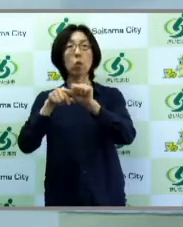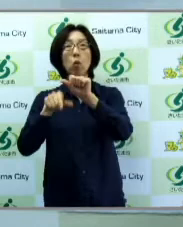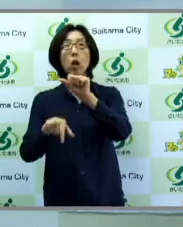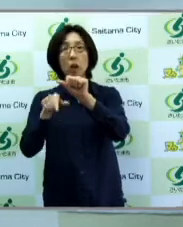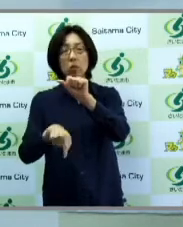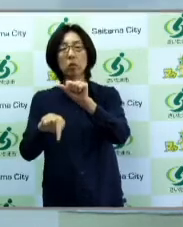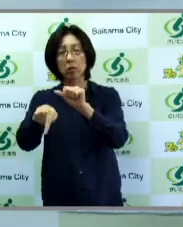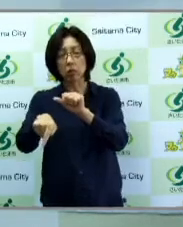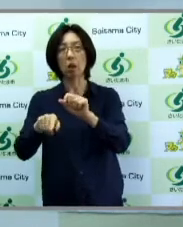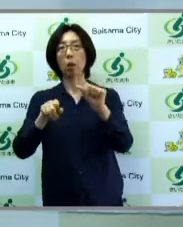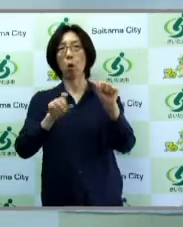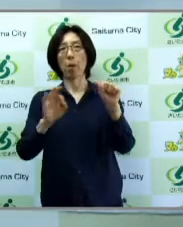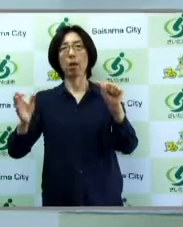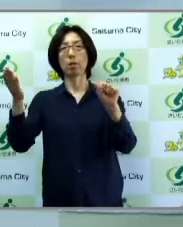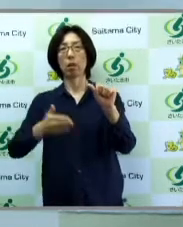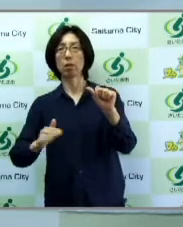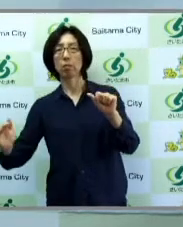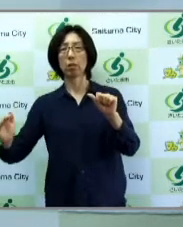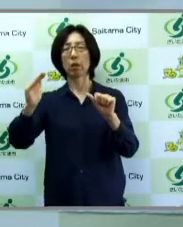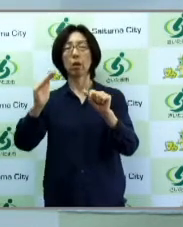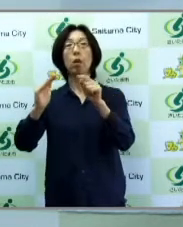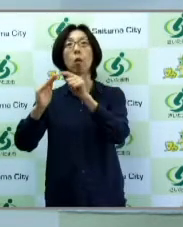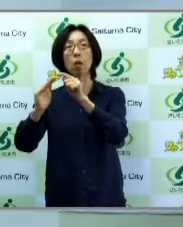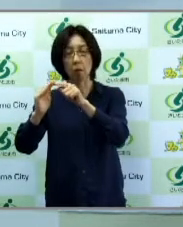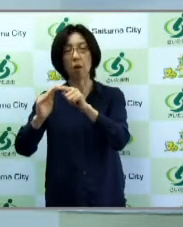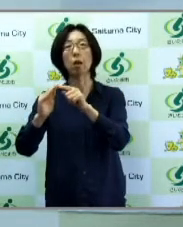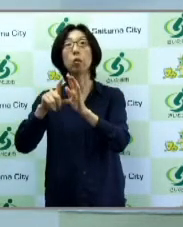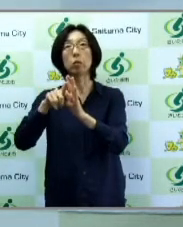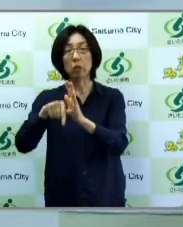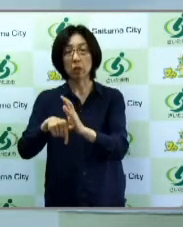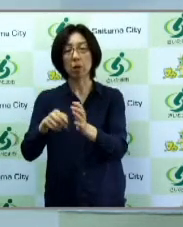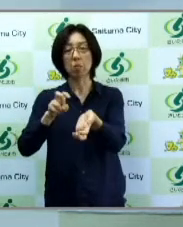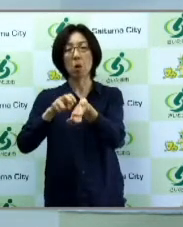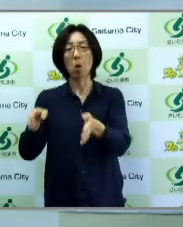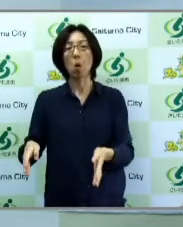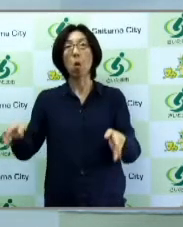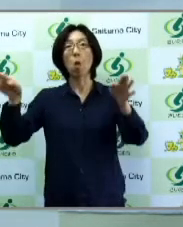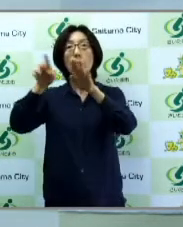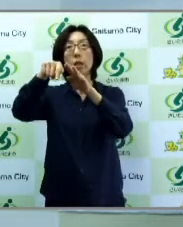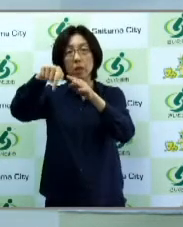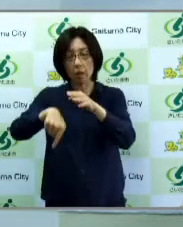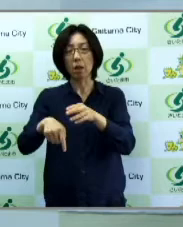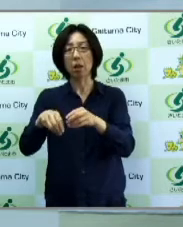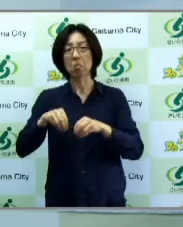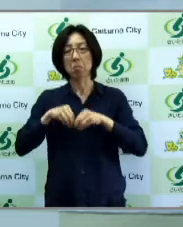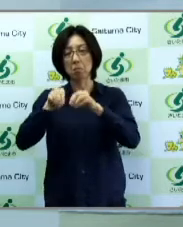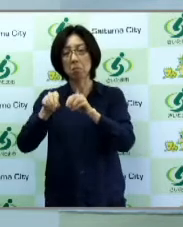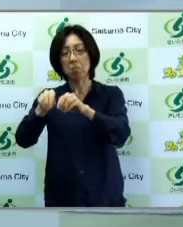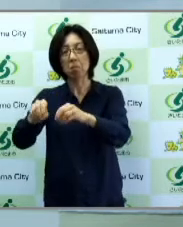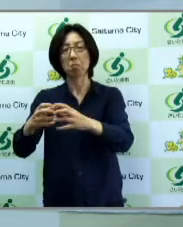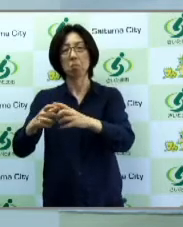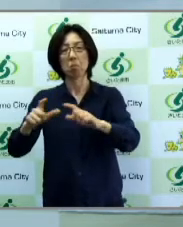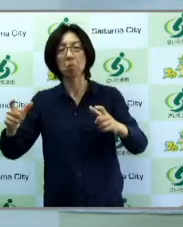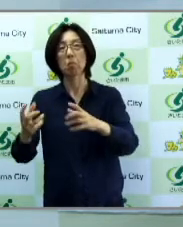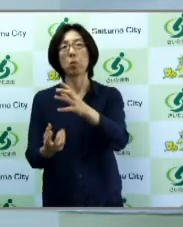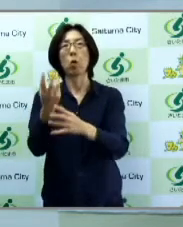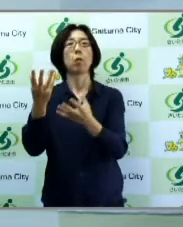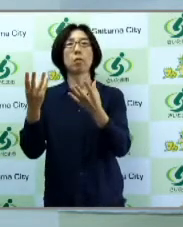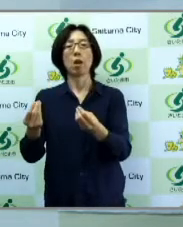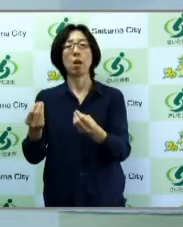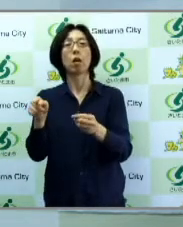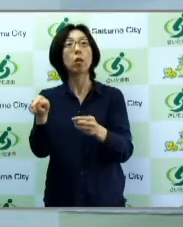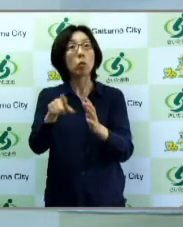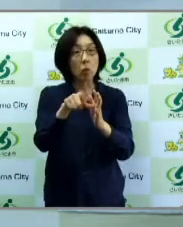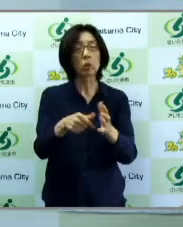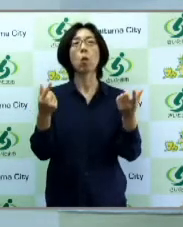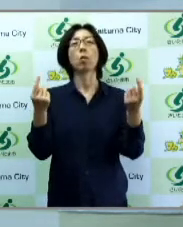昇いたしましたが、これは市内医療機関でクラスターが発生した5月上旬以来ということになります。検